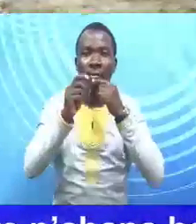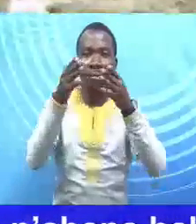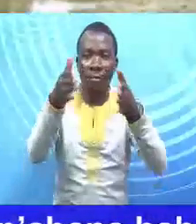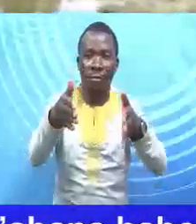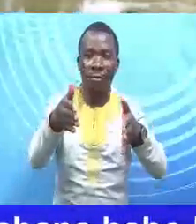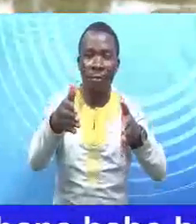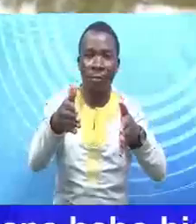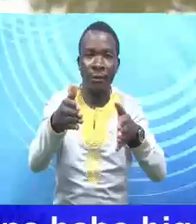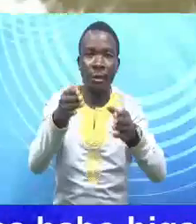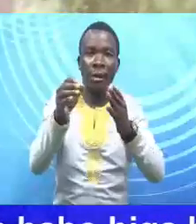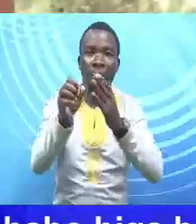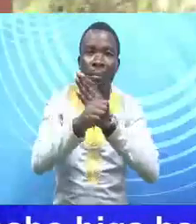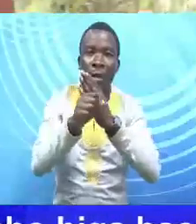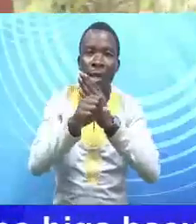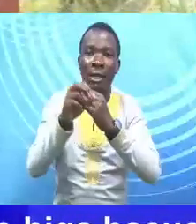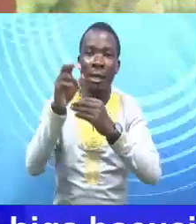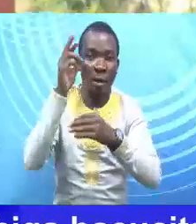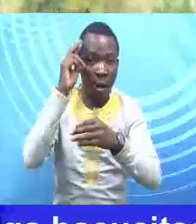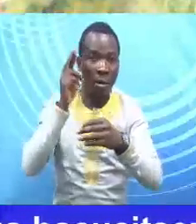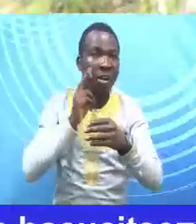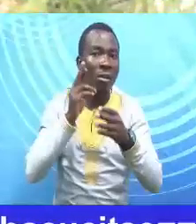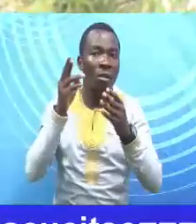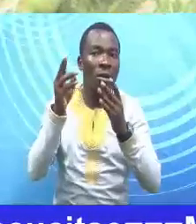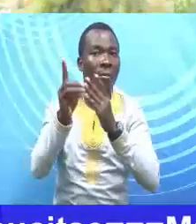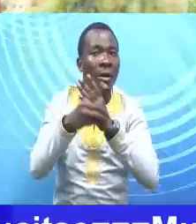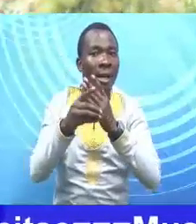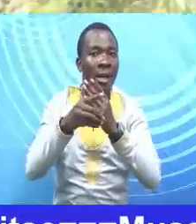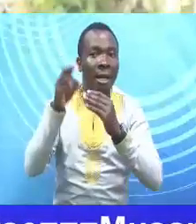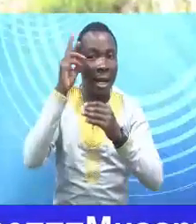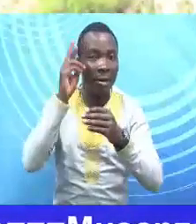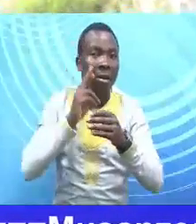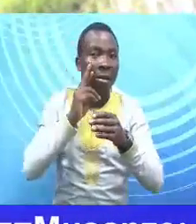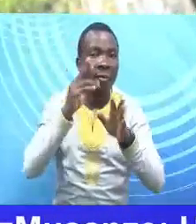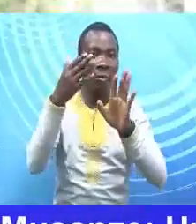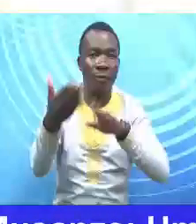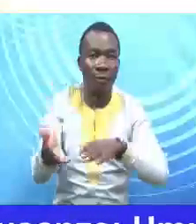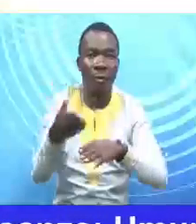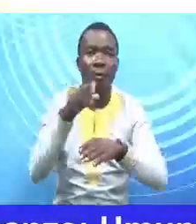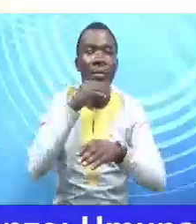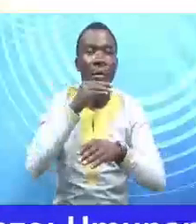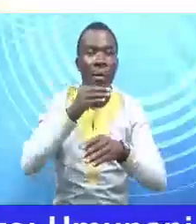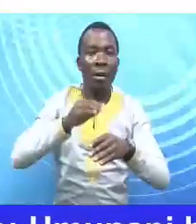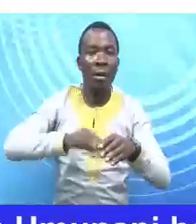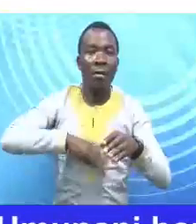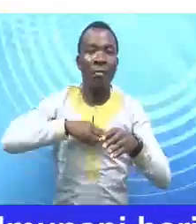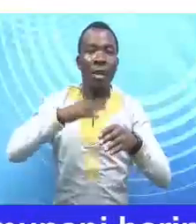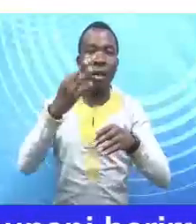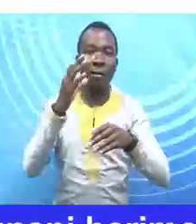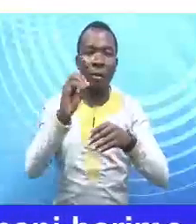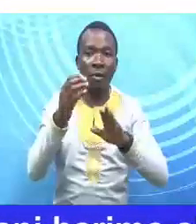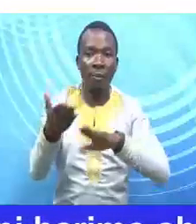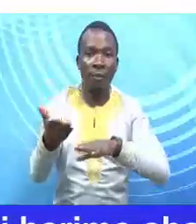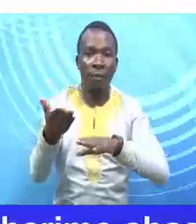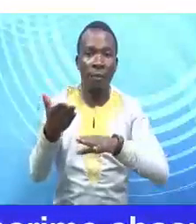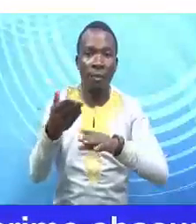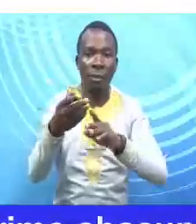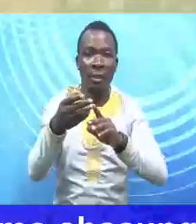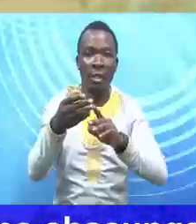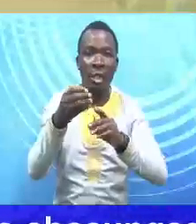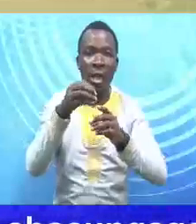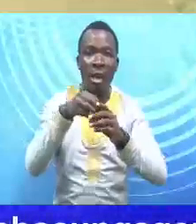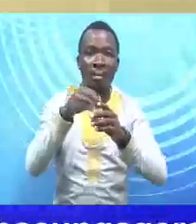Buhoro mu murenge wa Ruhango mu karere ka Ruhango, ahavuga urupfu rw'umugabo w'imyaka 30 witwa Guhitonze Claude, wapfuye yahuye mu kidendezi